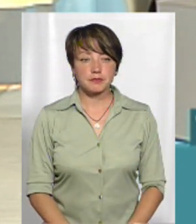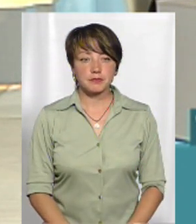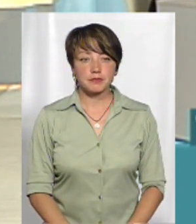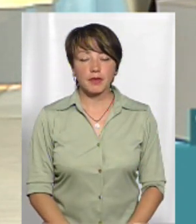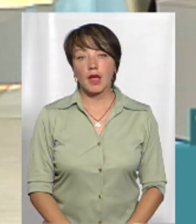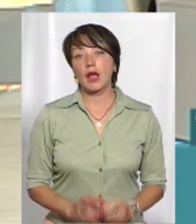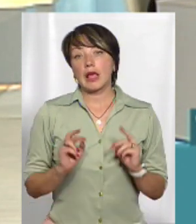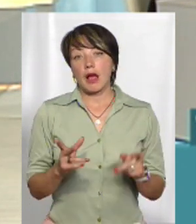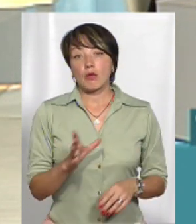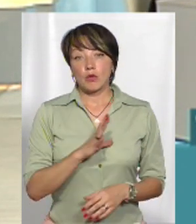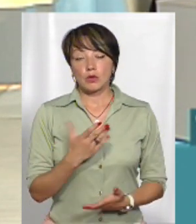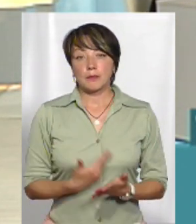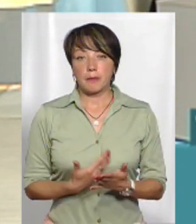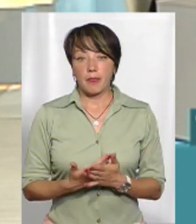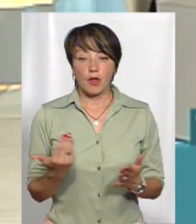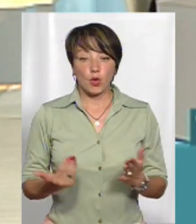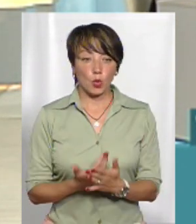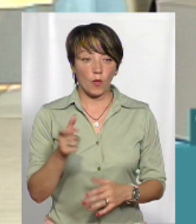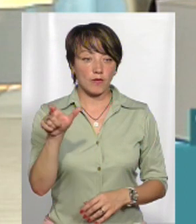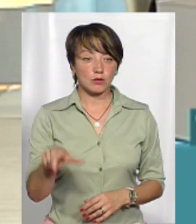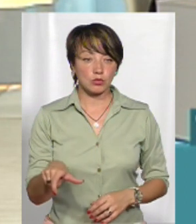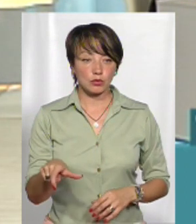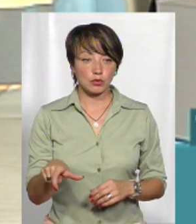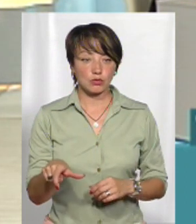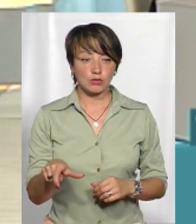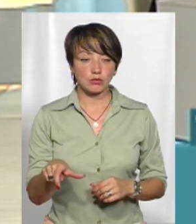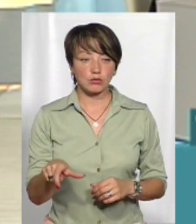Як бути, якщо новачок